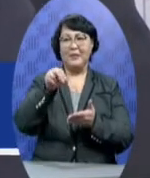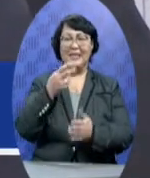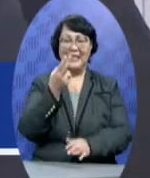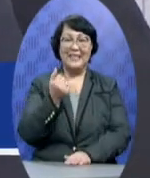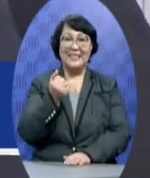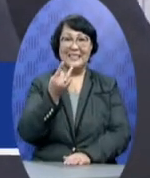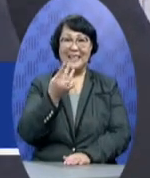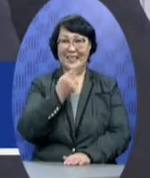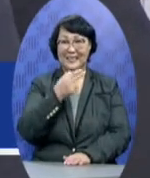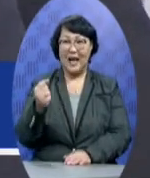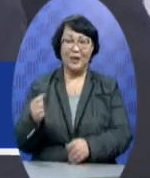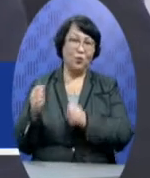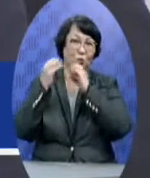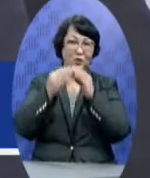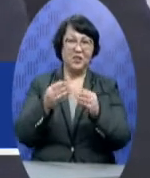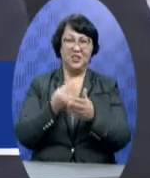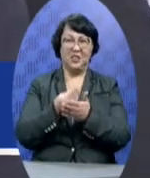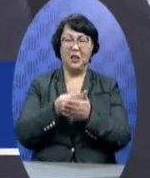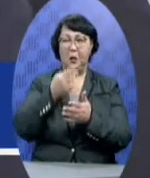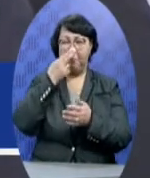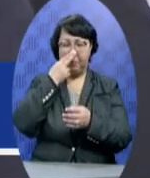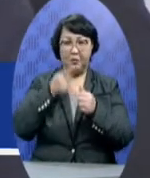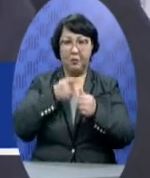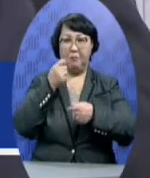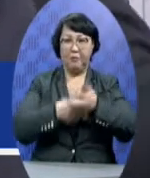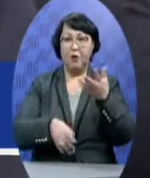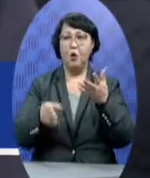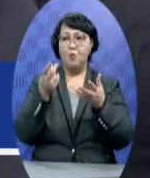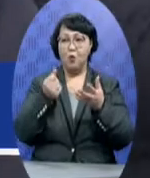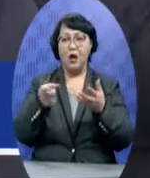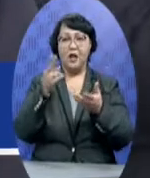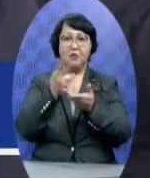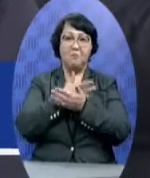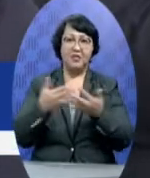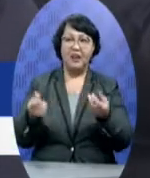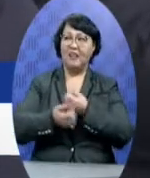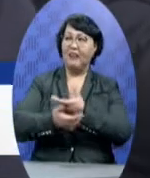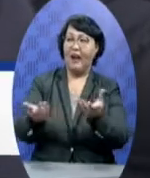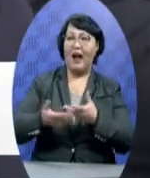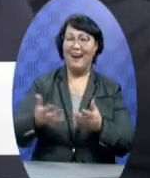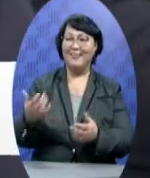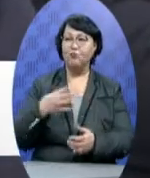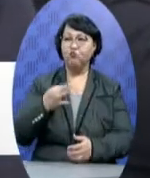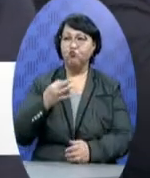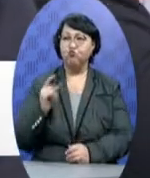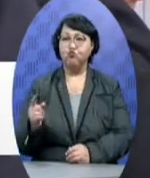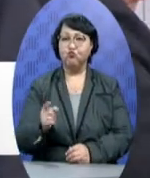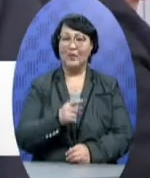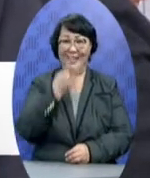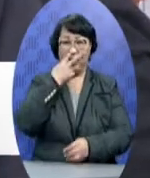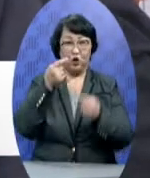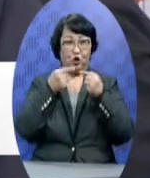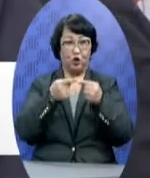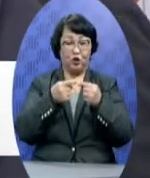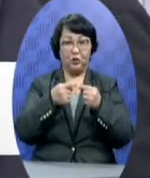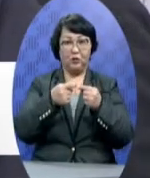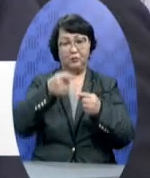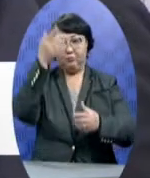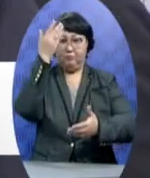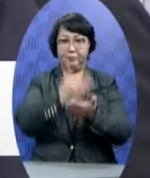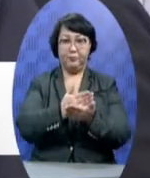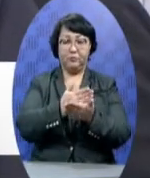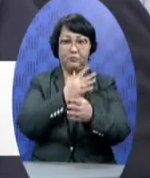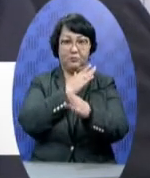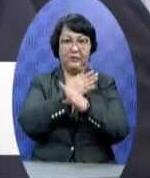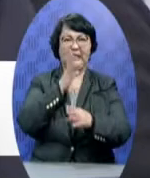хуулагчийн байр гэж ярьдаг одоо мөнгө төгрөг тараалаа эд материал тараалаа гардаг зөрчлүүд хэрхэн яаж шийдвэрлэх үү гэдэг тал дээр бас урд нь гарч исэн